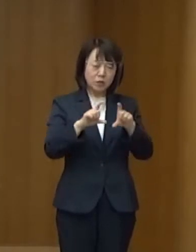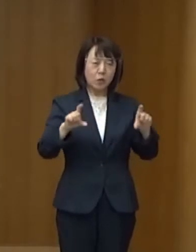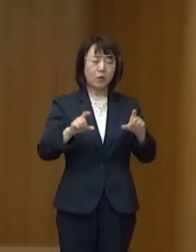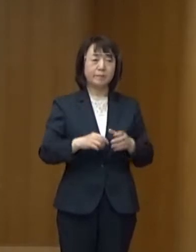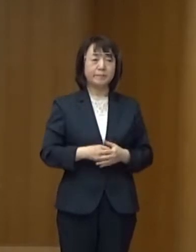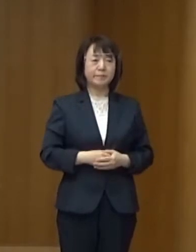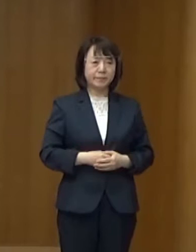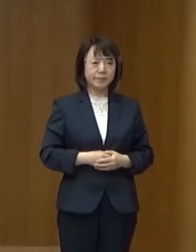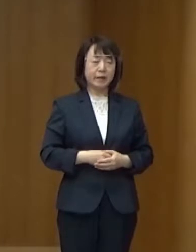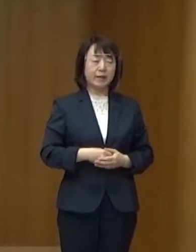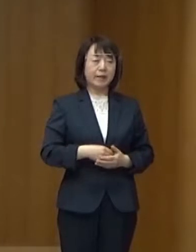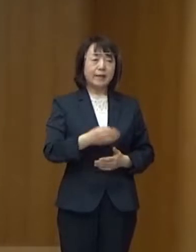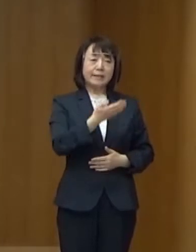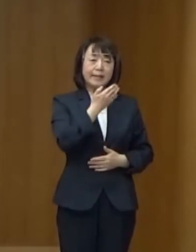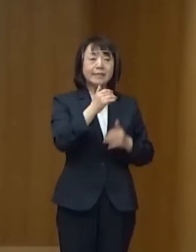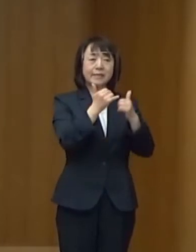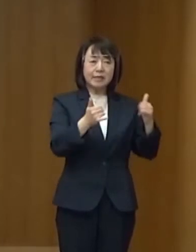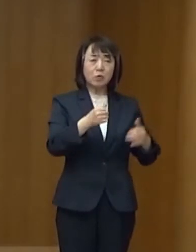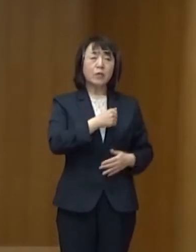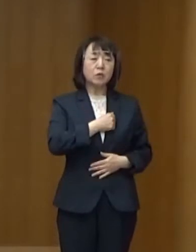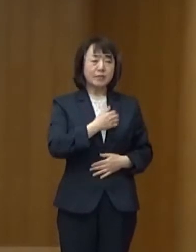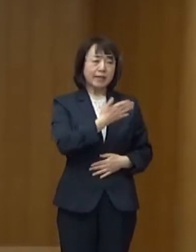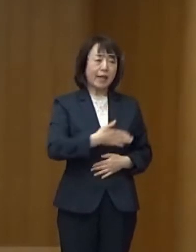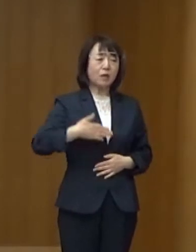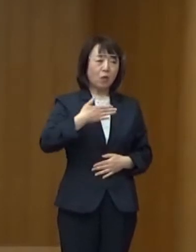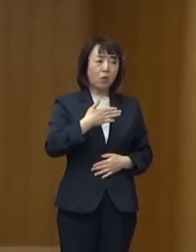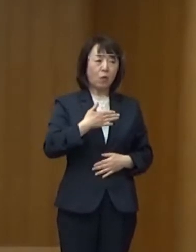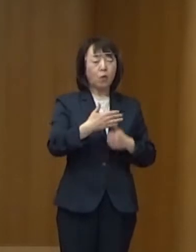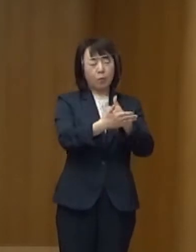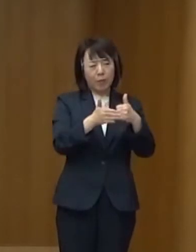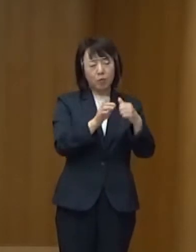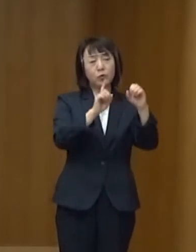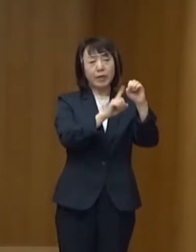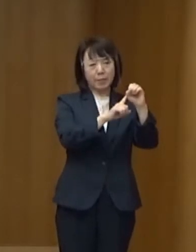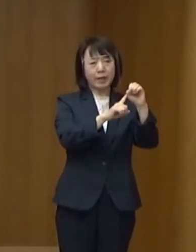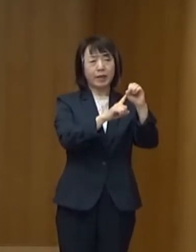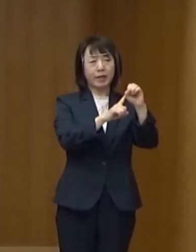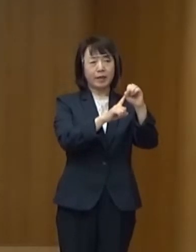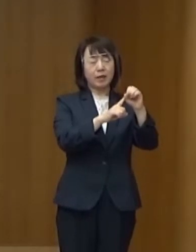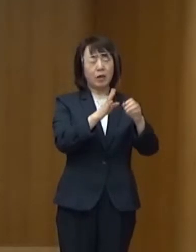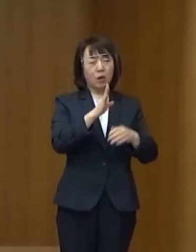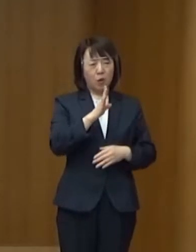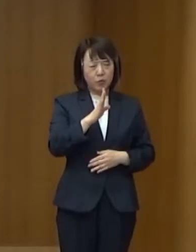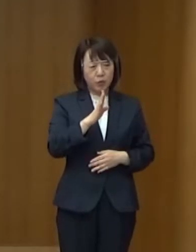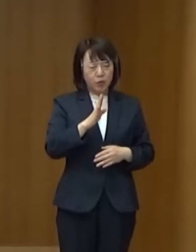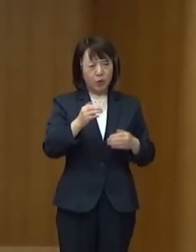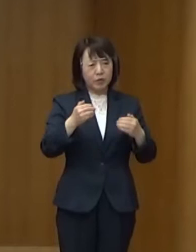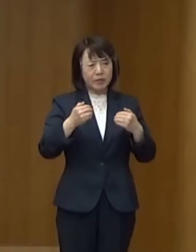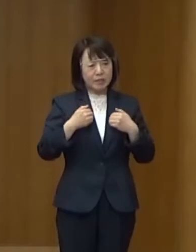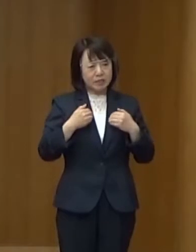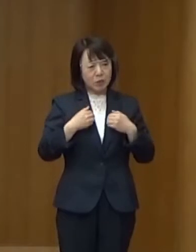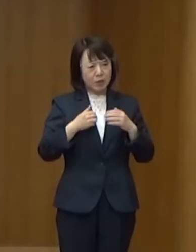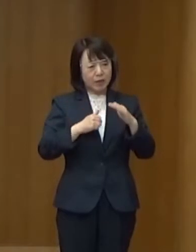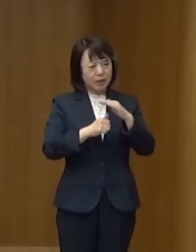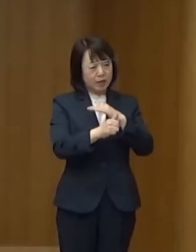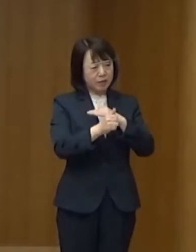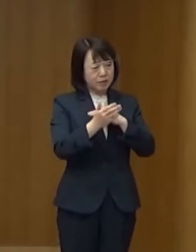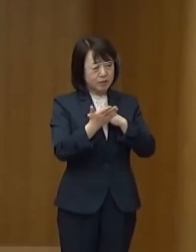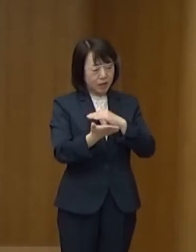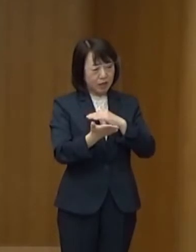、大切な人の命健康、こういったものを守るためにも本当に必要な外出かどうかについ